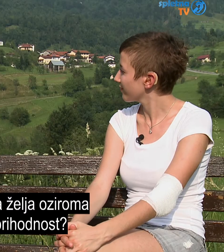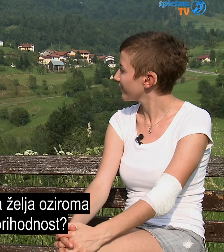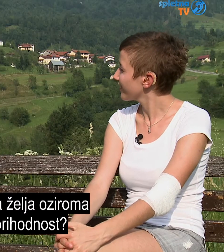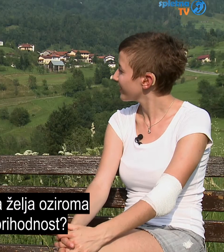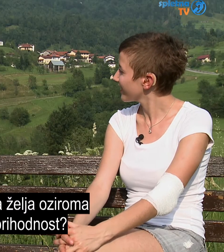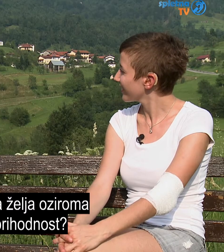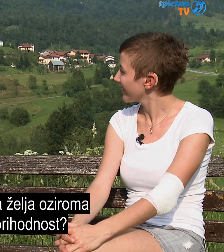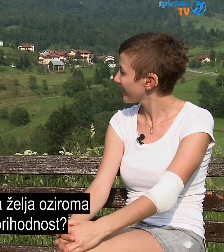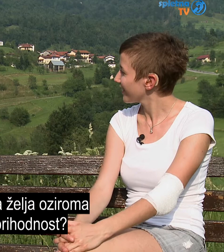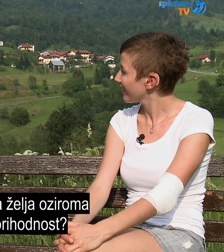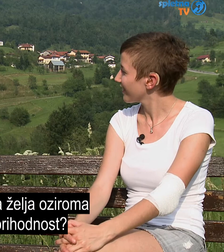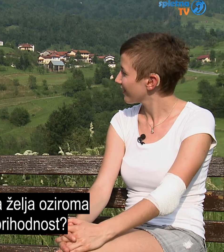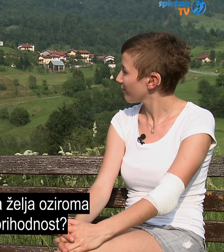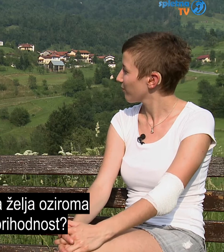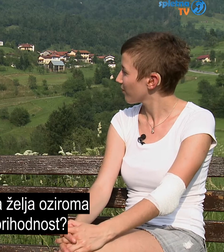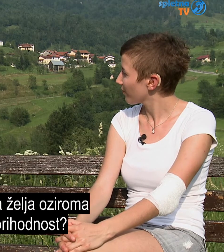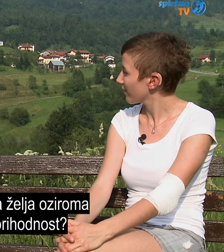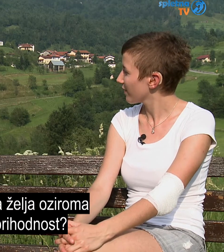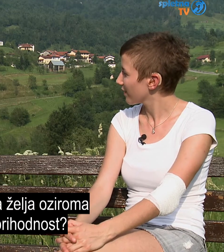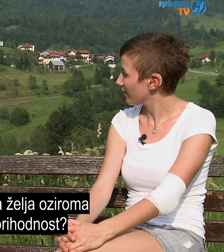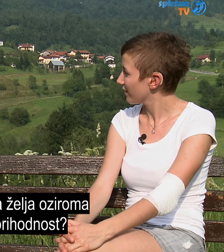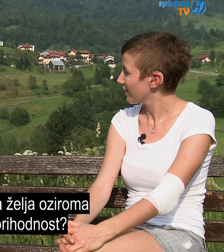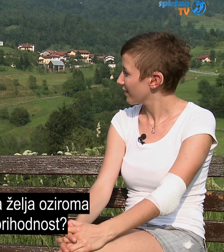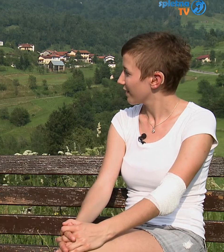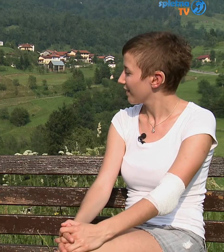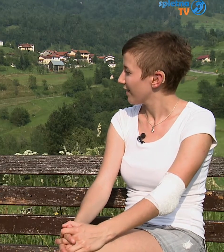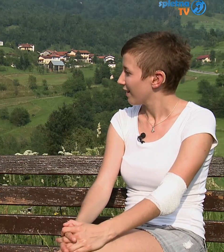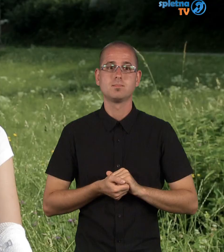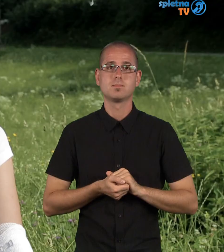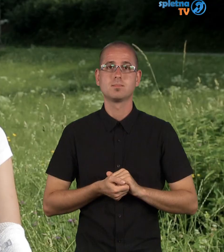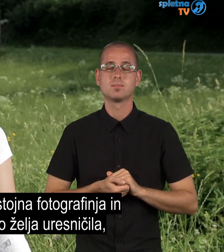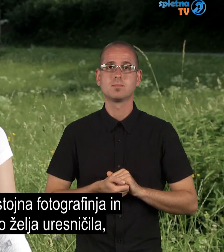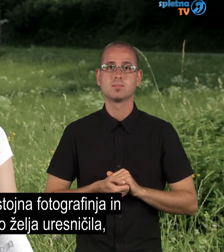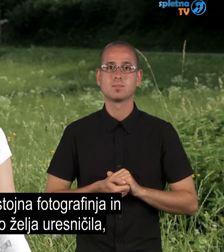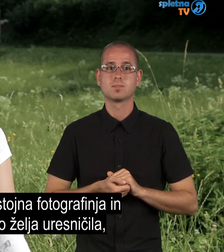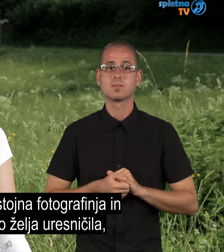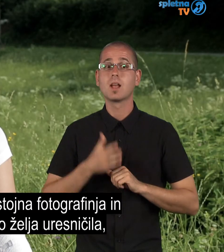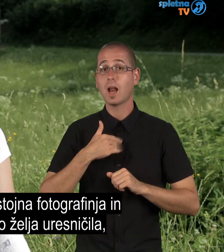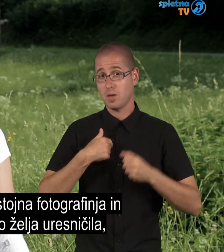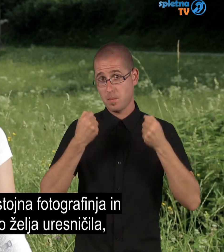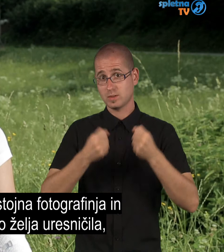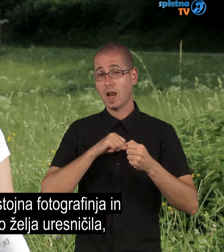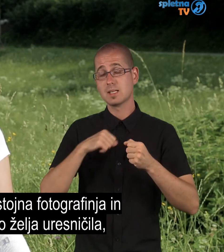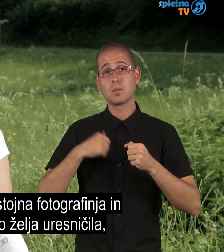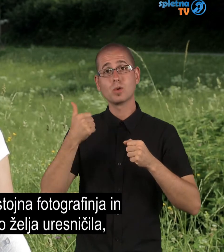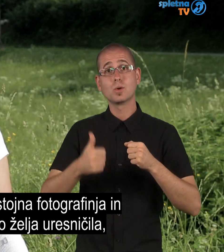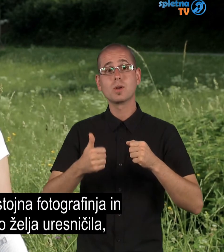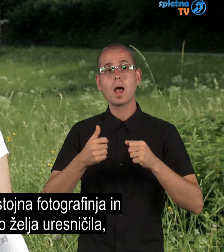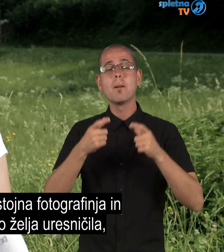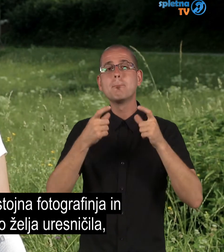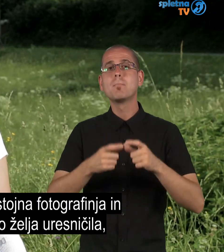Kakšna pa je vaša želja oziroma vaš cilj za prihodnost? Da bi postala samostojna